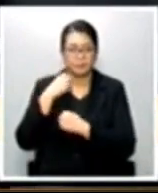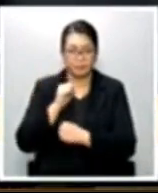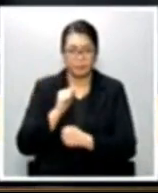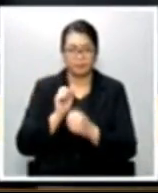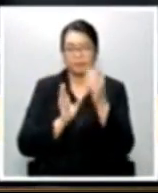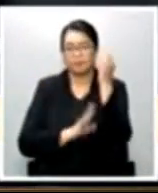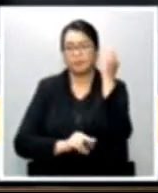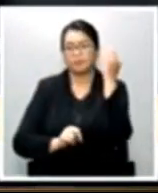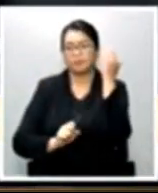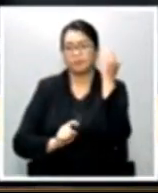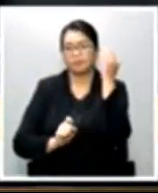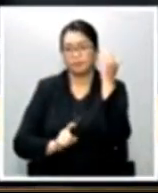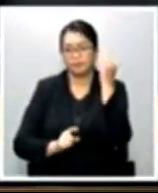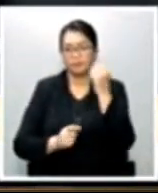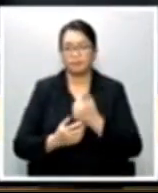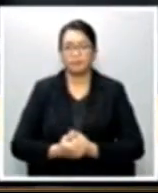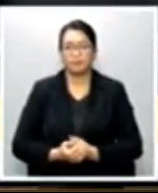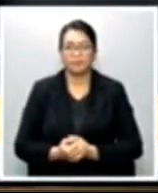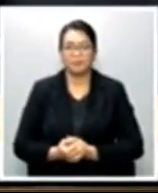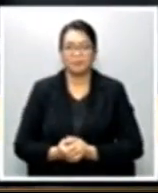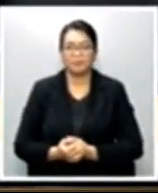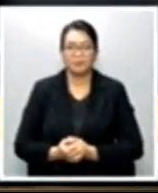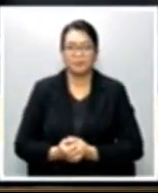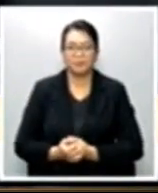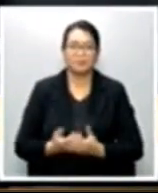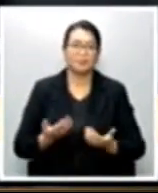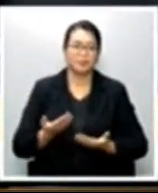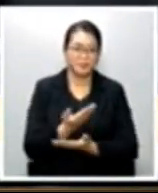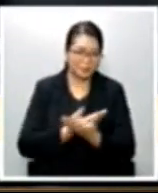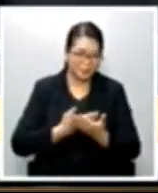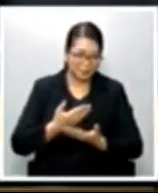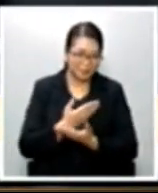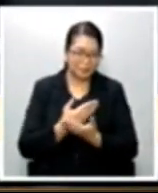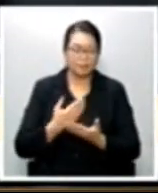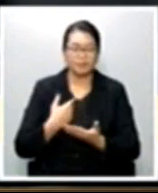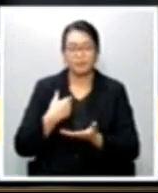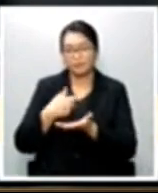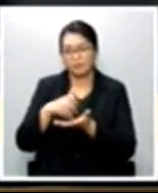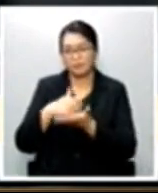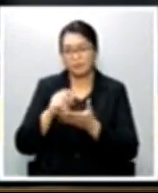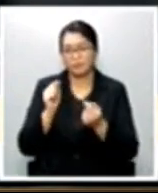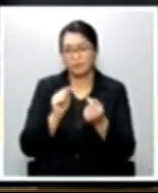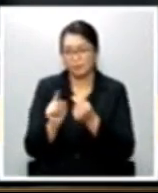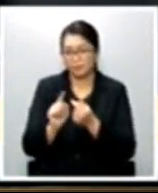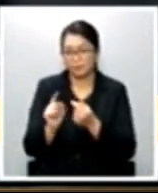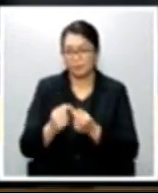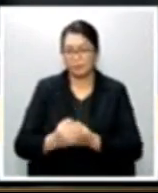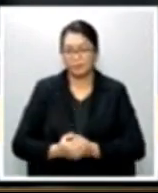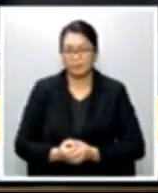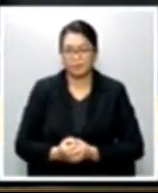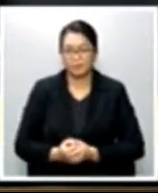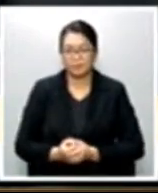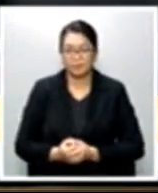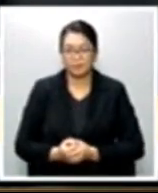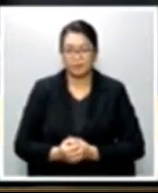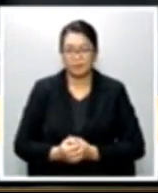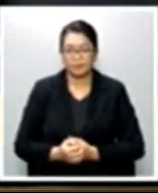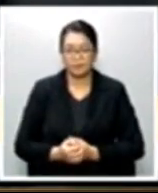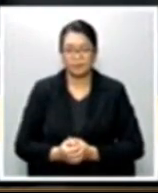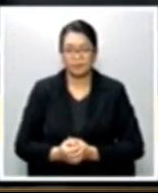ากนครศรีธรรมราชผมมีเรื่องที่จะหารือท่านประธานนะครับเรื่องที่หนึ่งผมอยากให้ท่านประธ